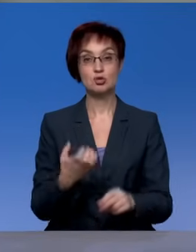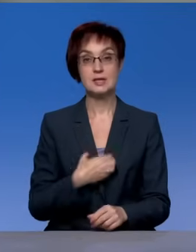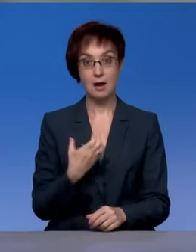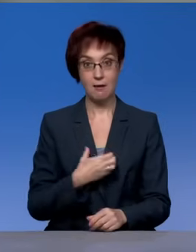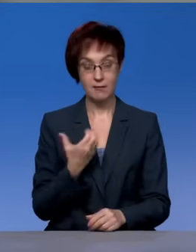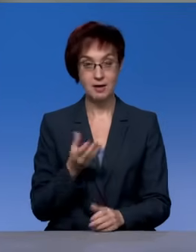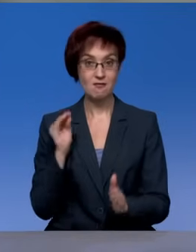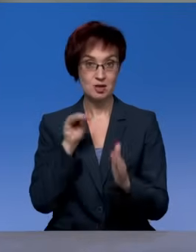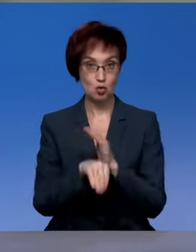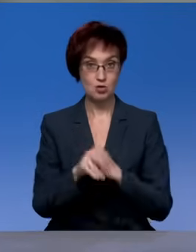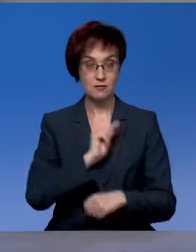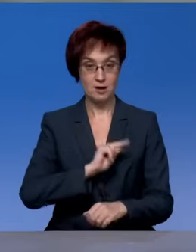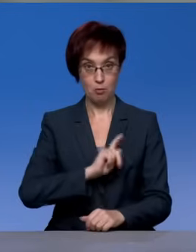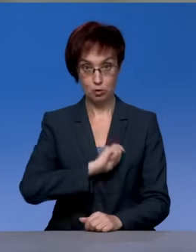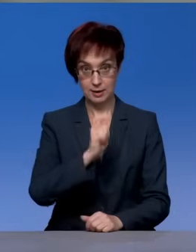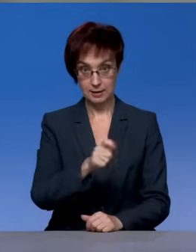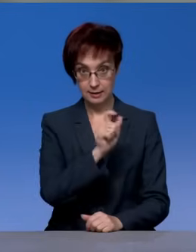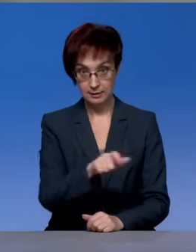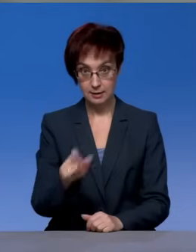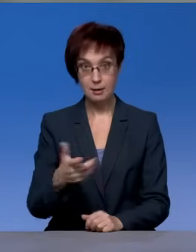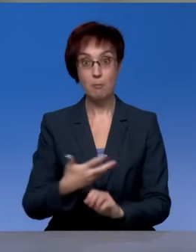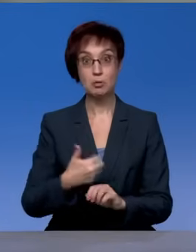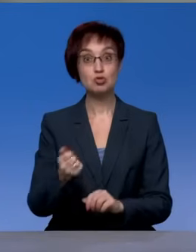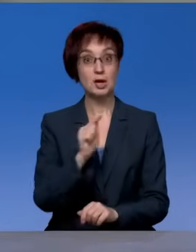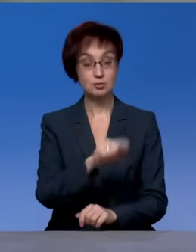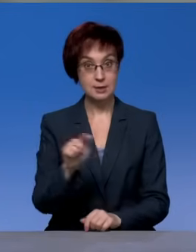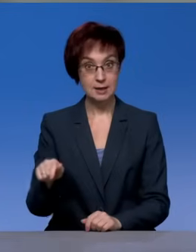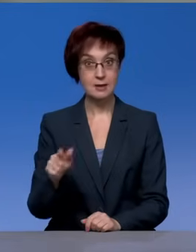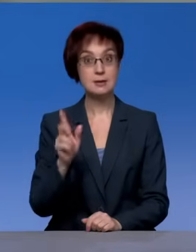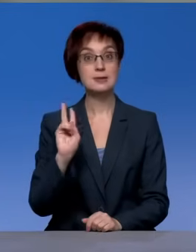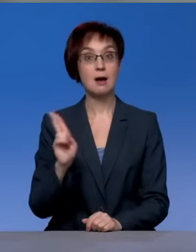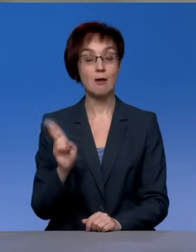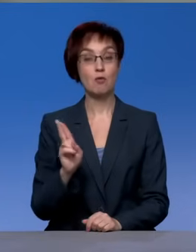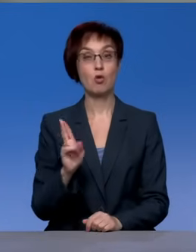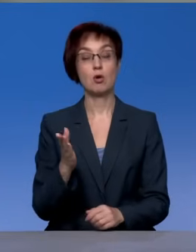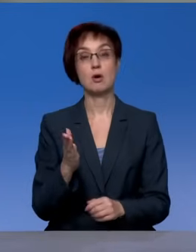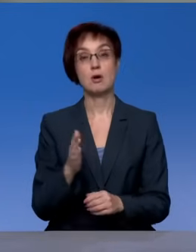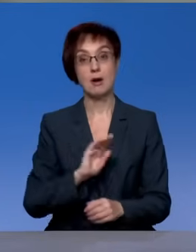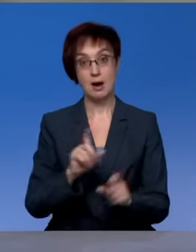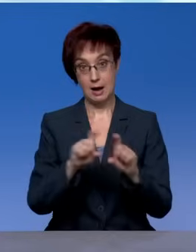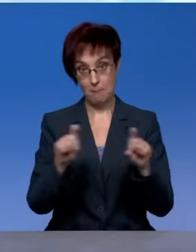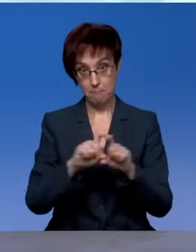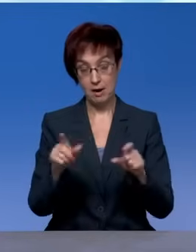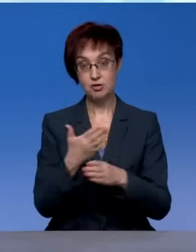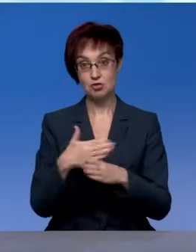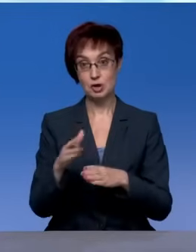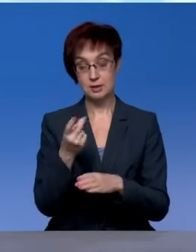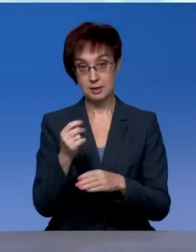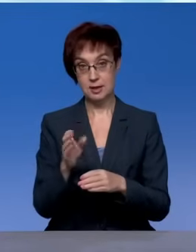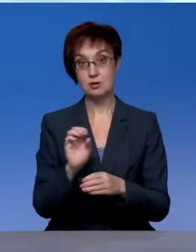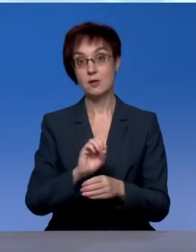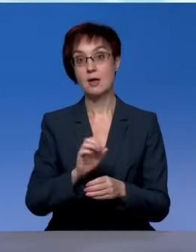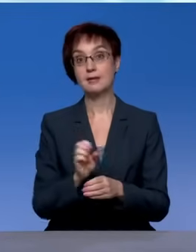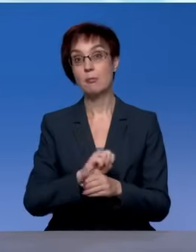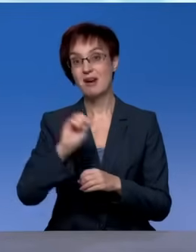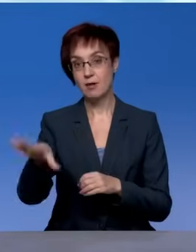инвестирования. То есть получают ее только те, за кого компания отчисляла часть средств на индивидуальные накопительные счета, которыми управляют негосударственные пенсионные фонды.